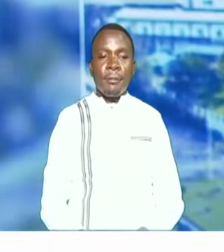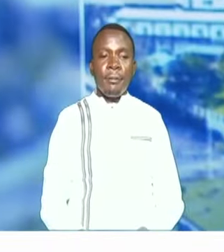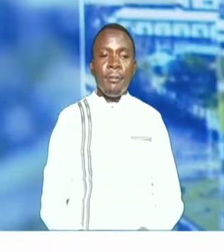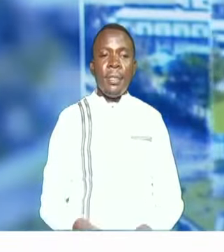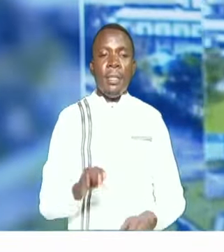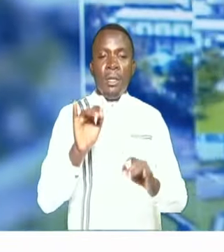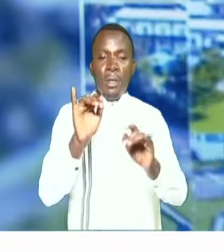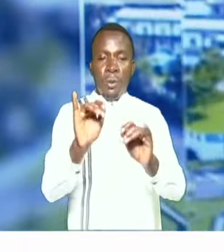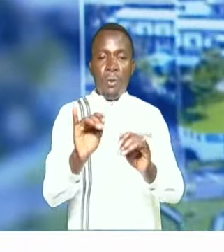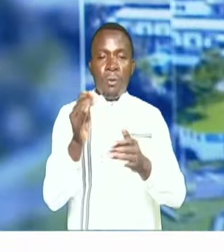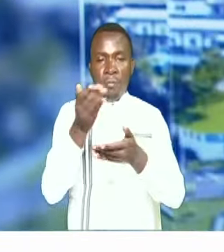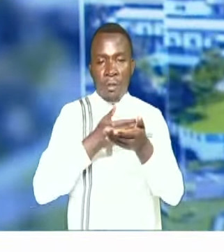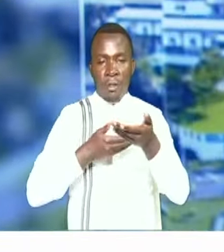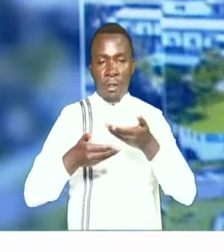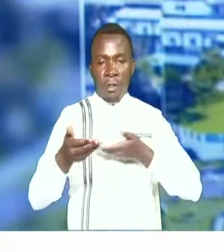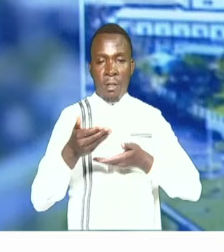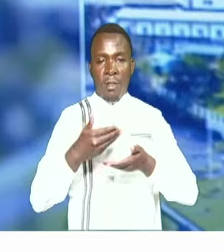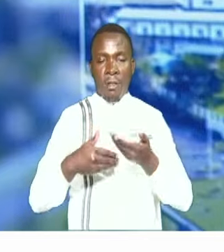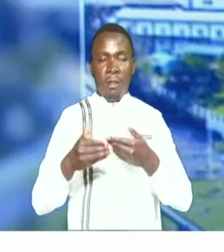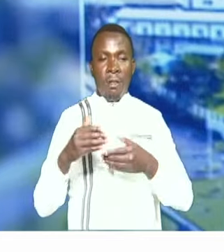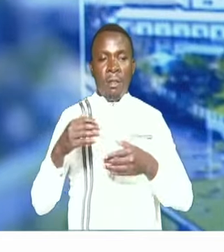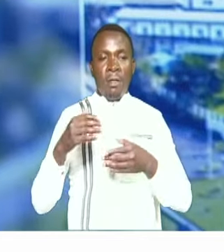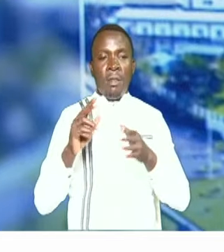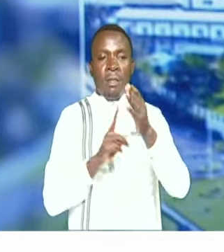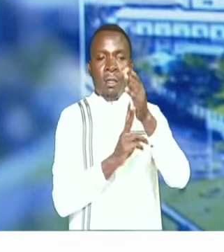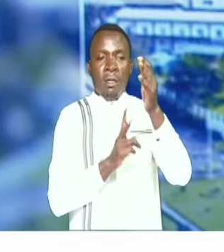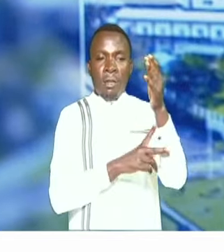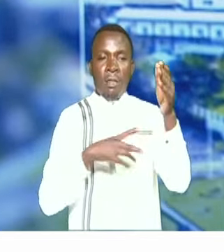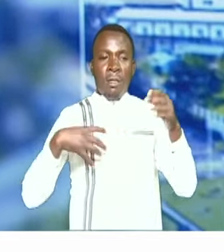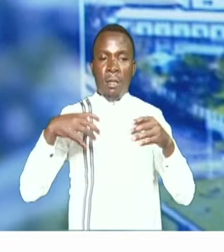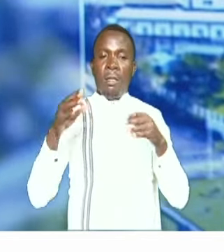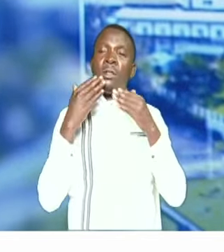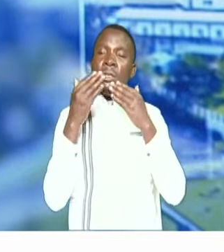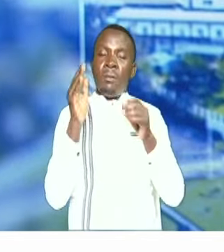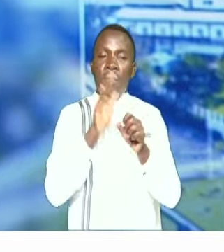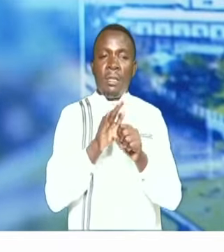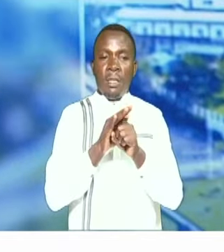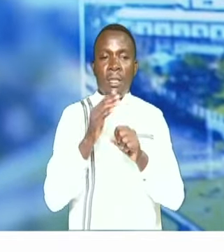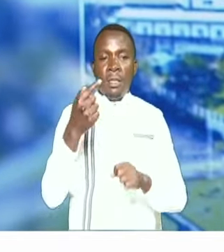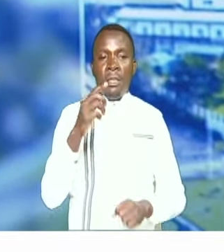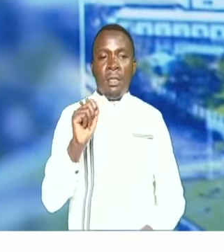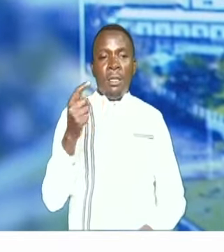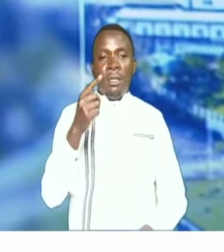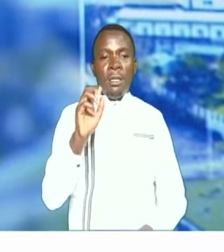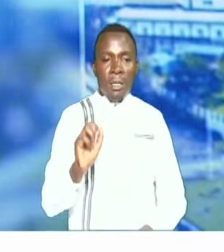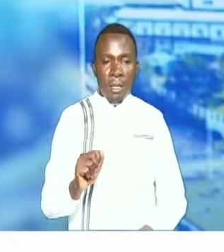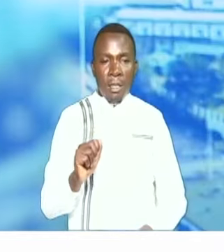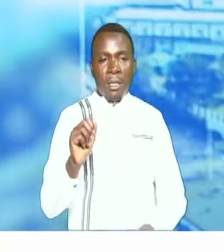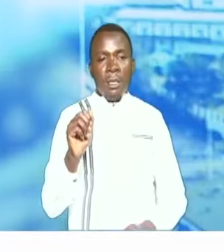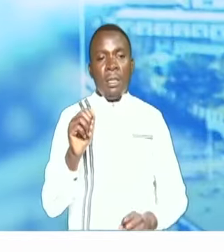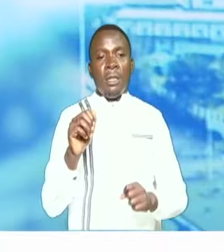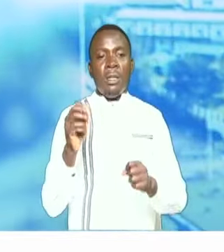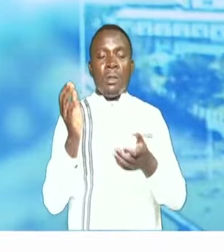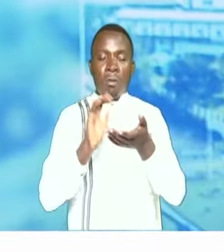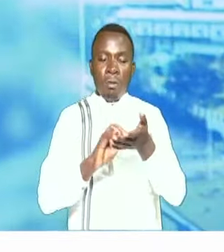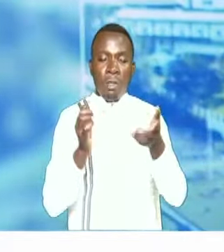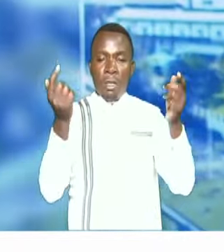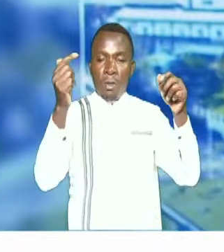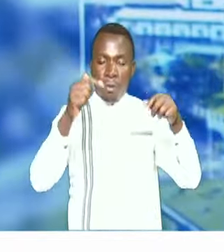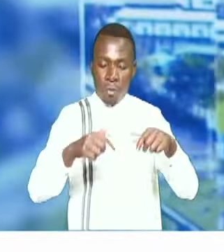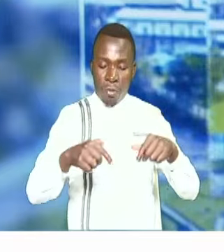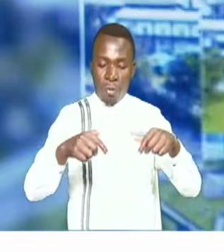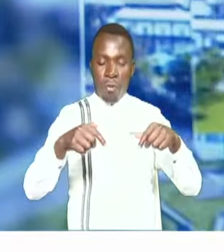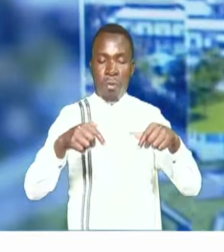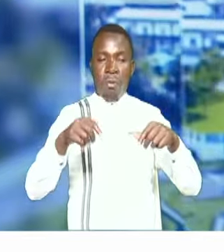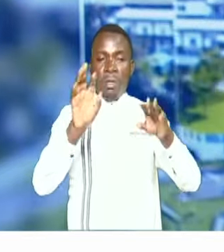turacyari mu kiganiro izingiro ry'ubukungu turashimira cyane Ange Gaga amahoro tugarutse muri studio mu